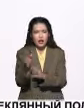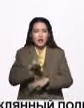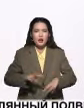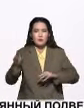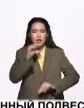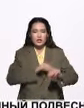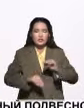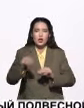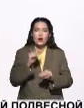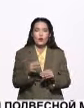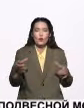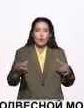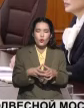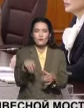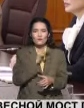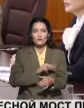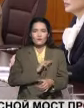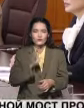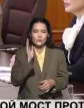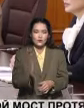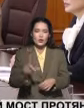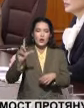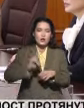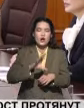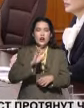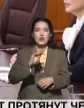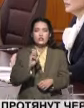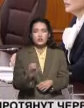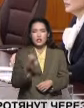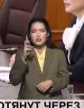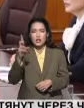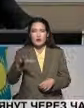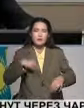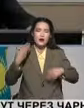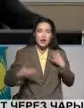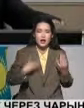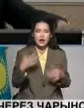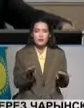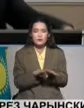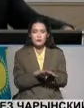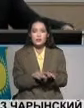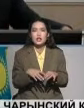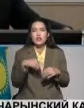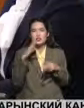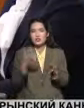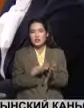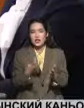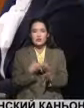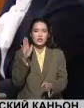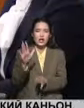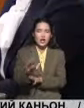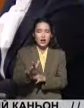создадим ведомственную группу и проработаем. По словам Олжаса Бектенова, одних рекомендаций в такой ситуации недостаточно. Он поручил